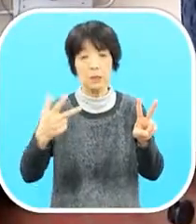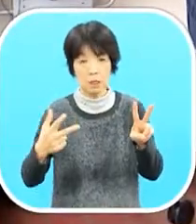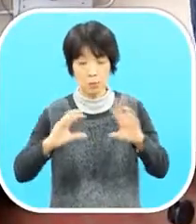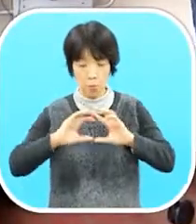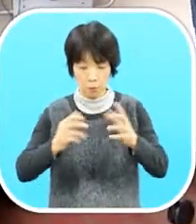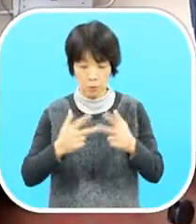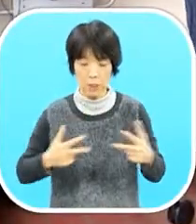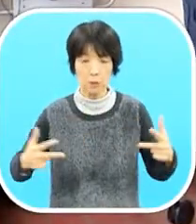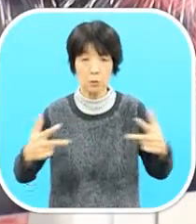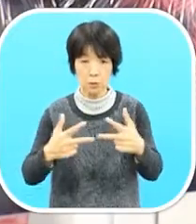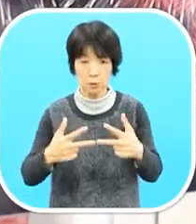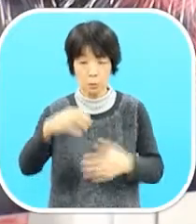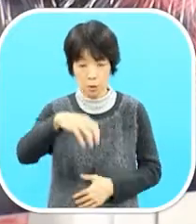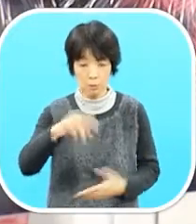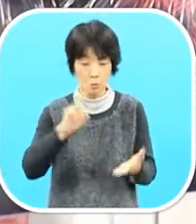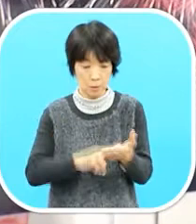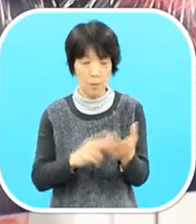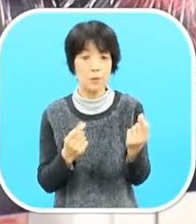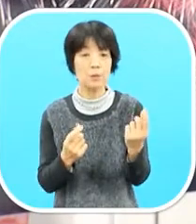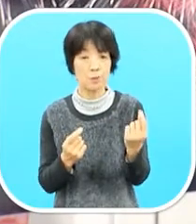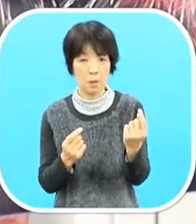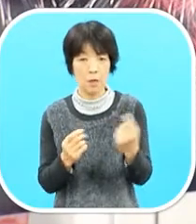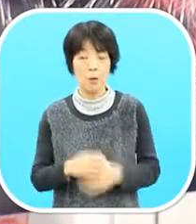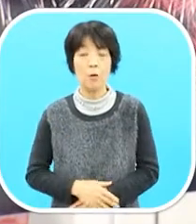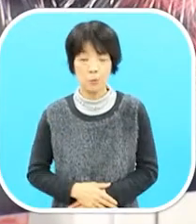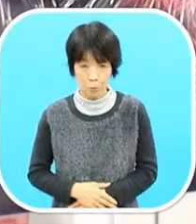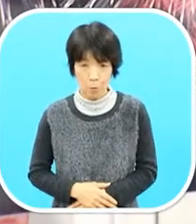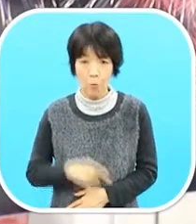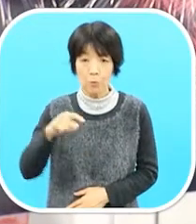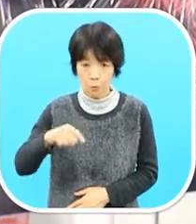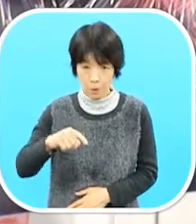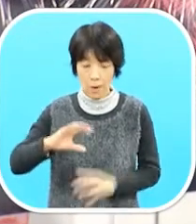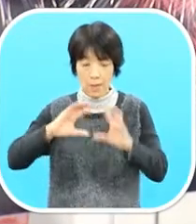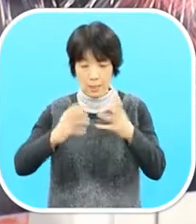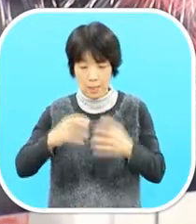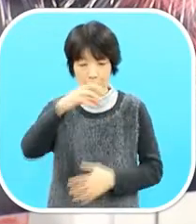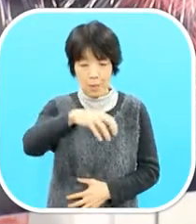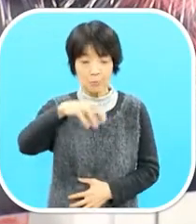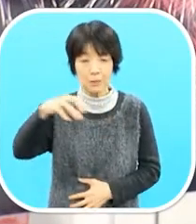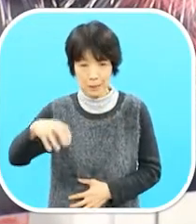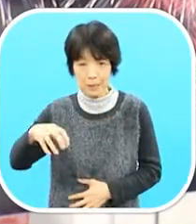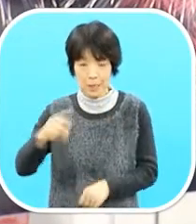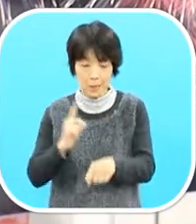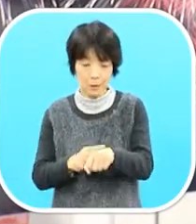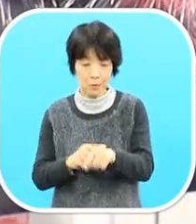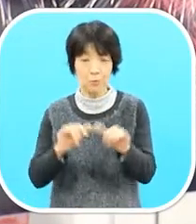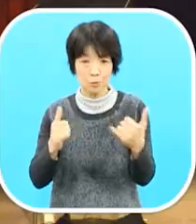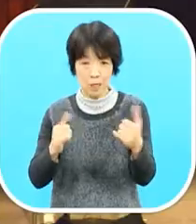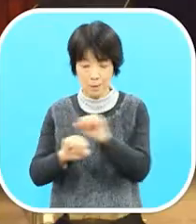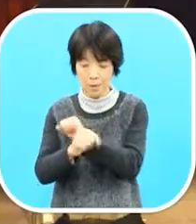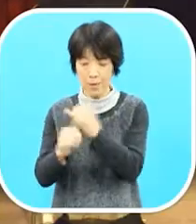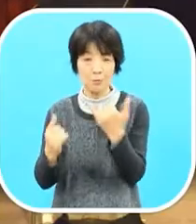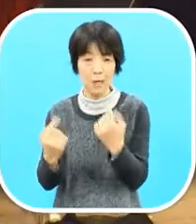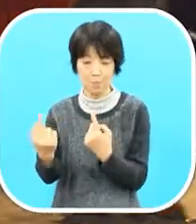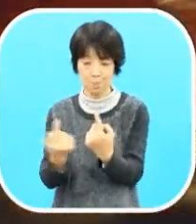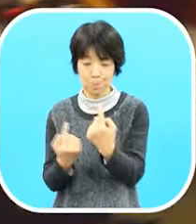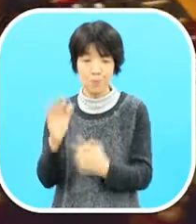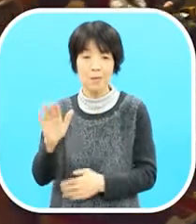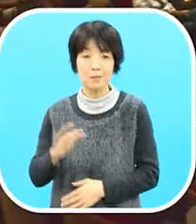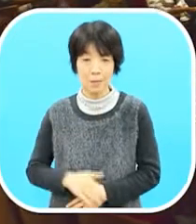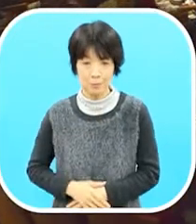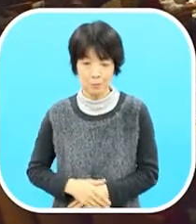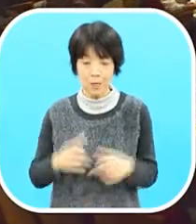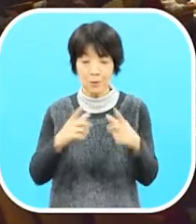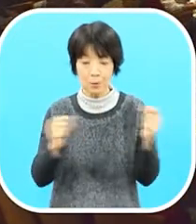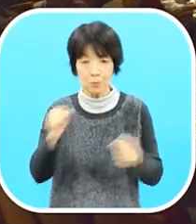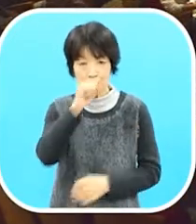開催も決まりましたよね。 シンポジウムでは世界各国から花火師や研究者などが訪れます。日本の花火の素晴らしさを